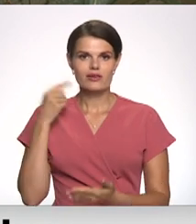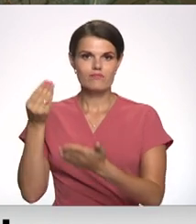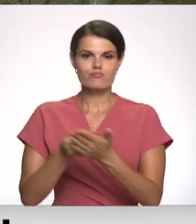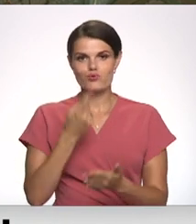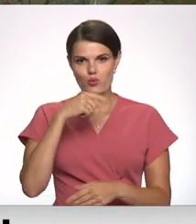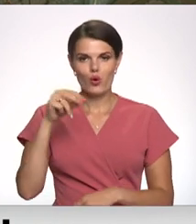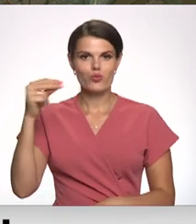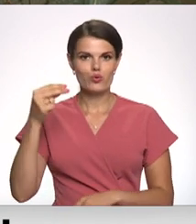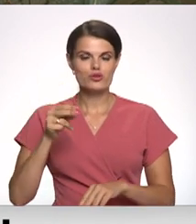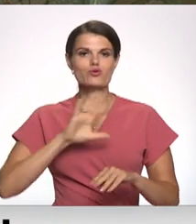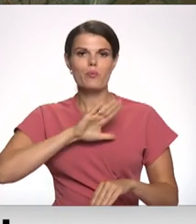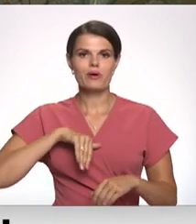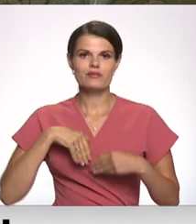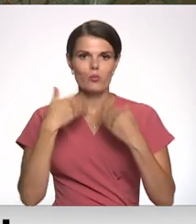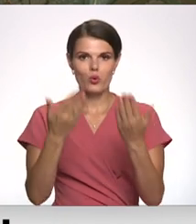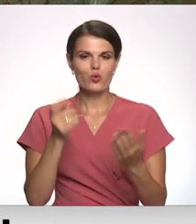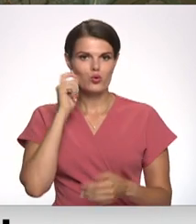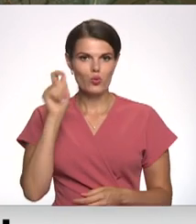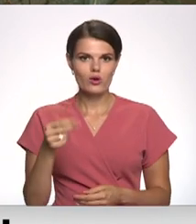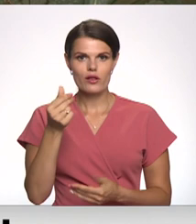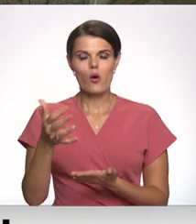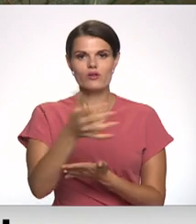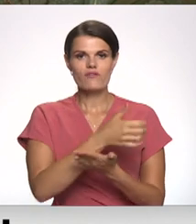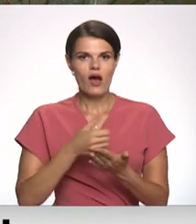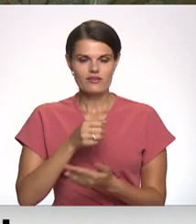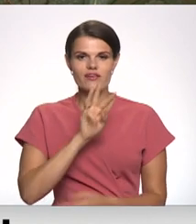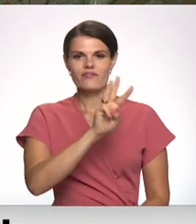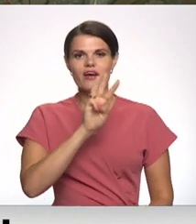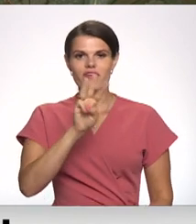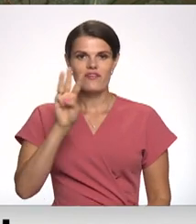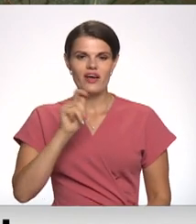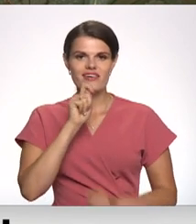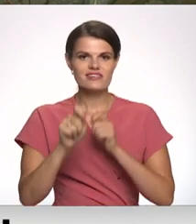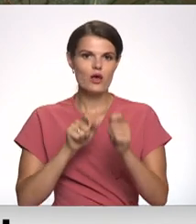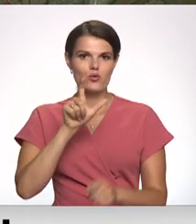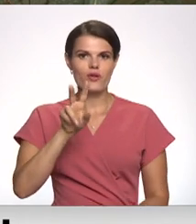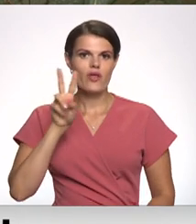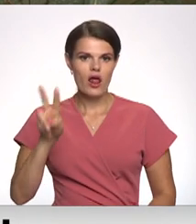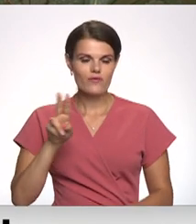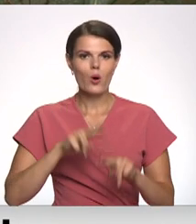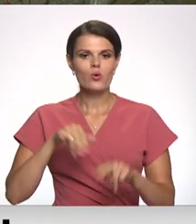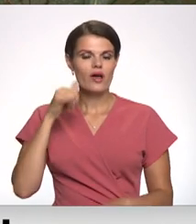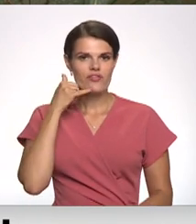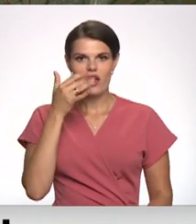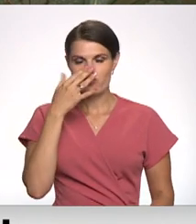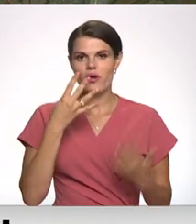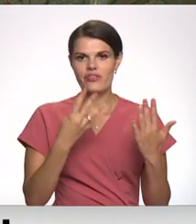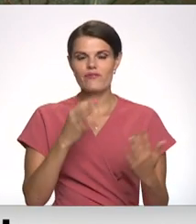tālāk nogādāt Ukraiņiem. Līdzekļu vākšana notiek portālā Ziedot.lv un pa ziedojumu tālruni